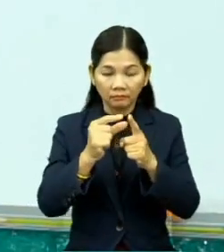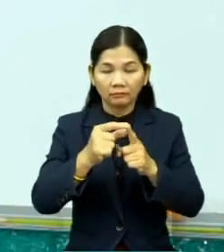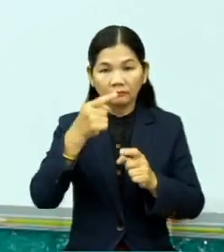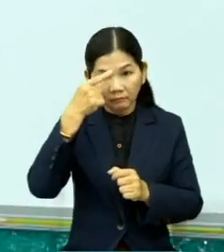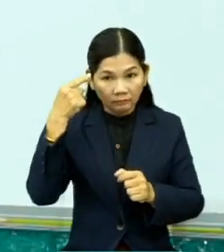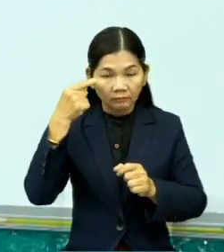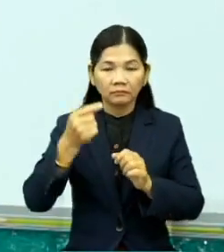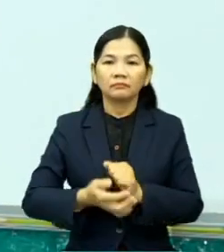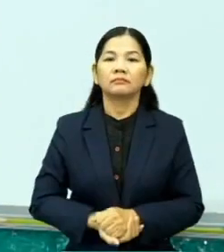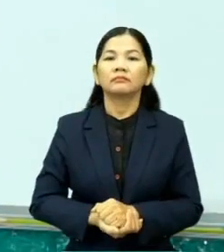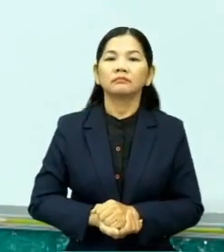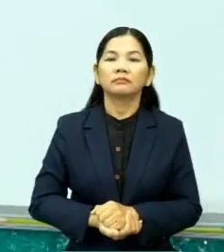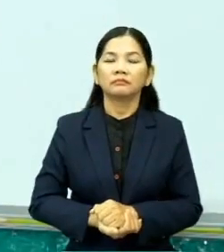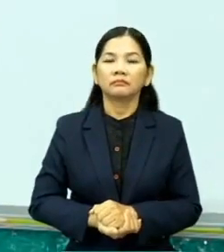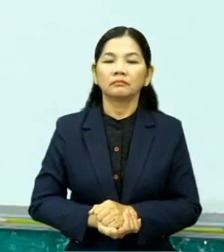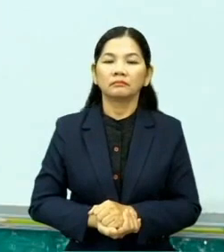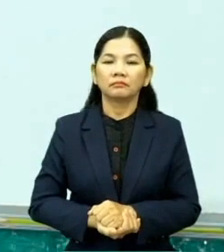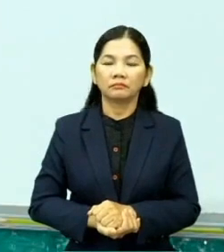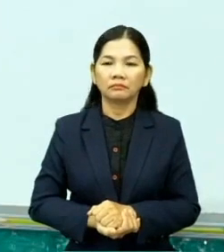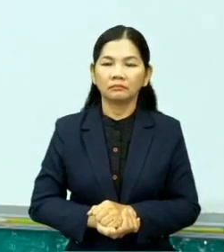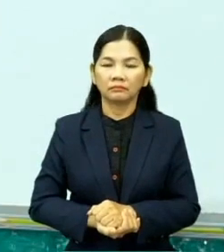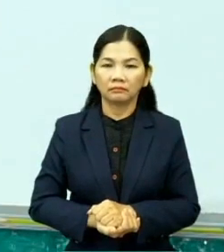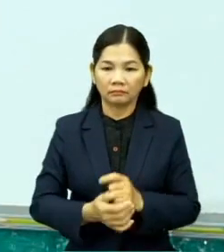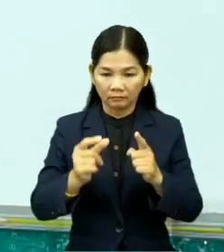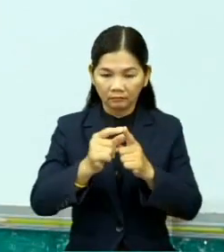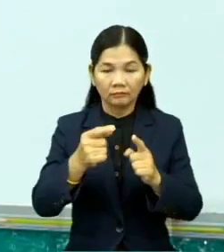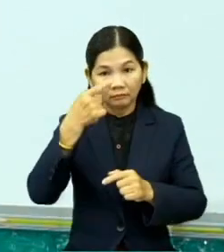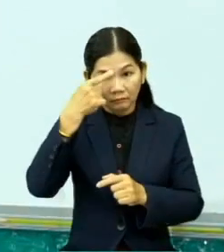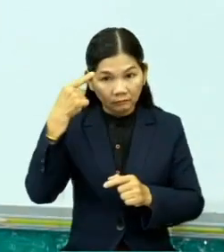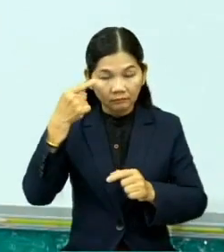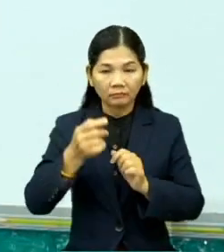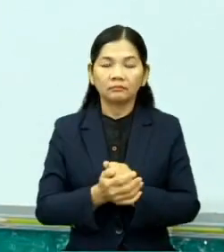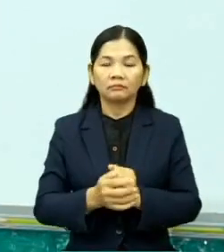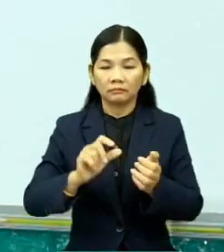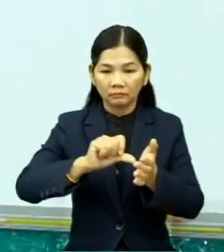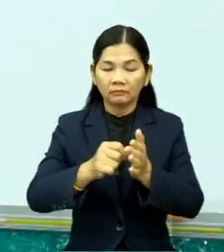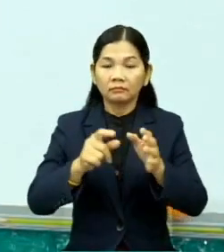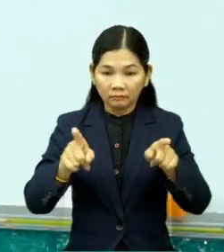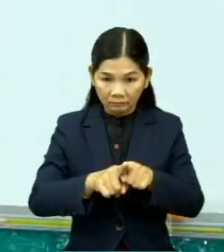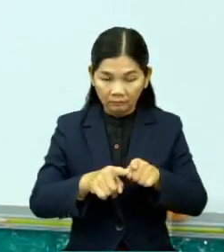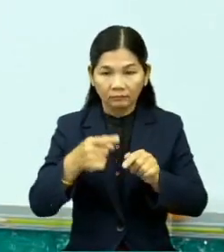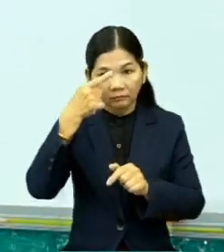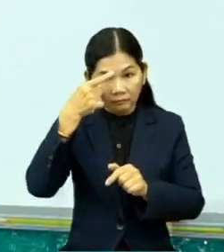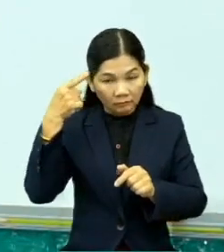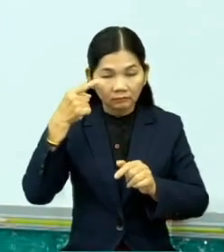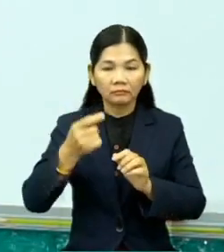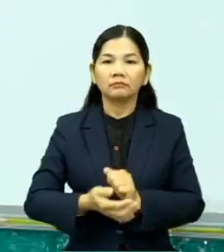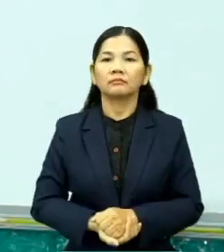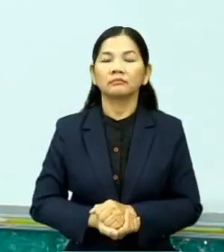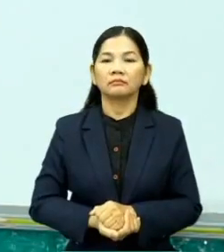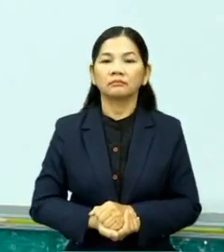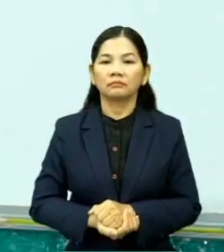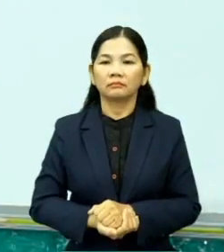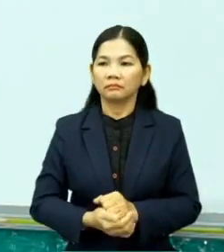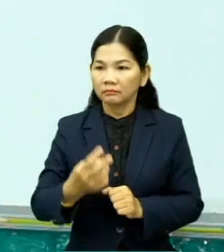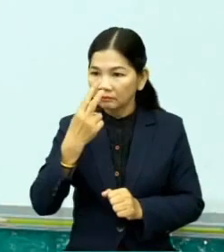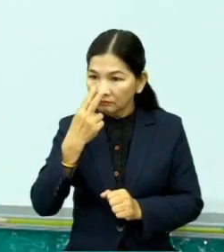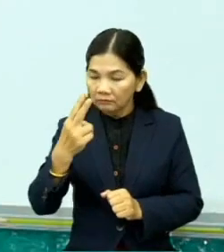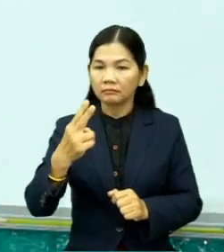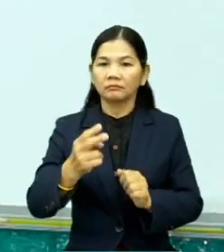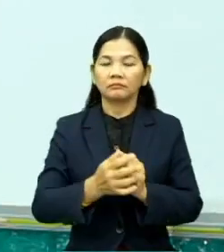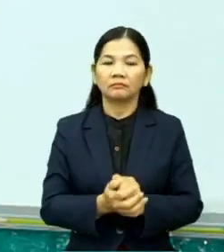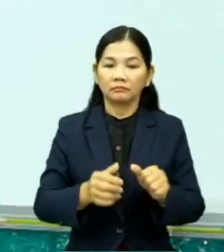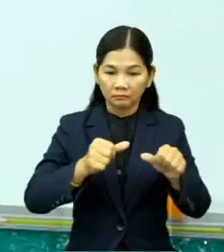ចាចាអញ្ចឹងពាក្យធ្វើមានន័យដូចនឹងពាក្យផលិតចាឥឡូវកូនរកមើលបន្ត